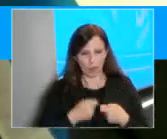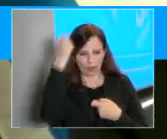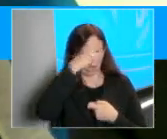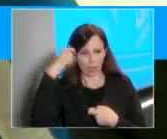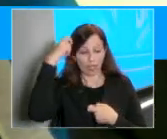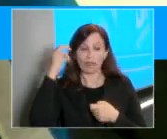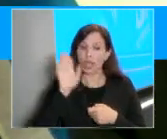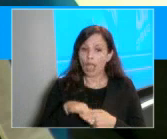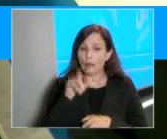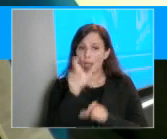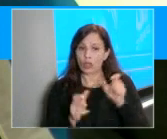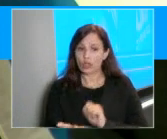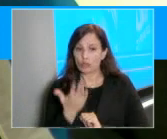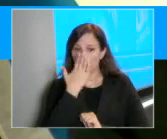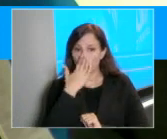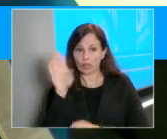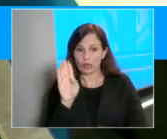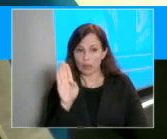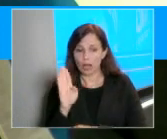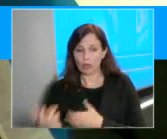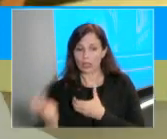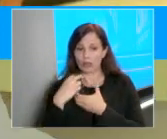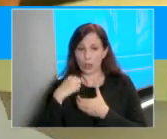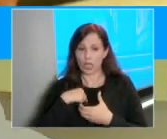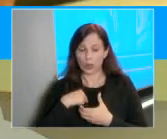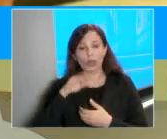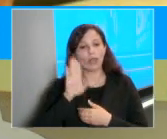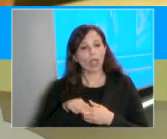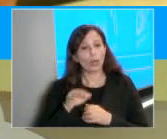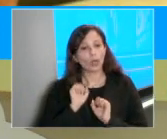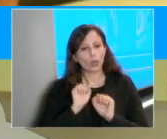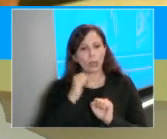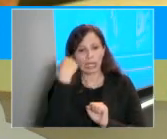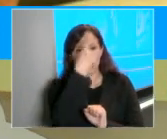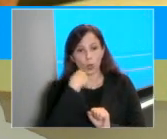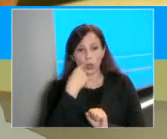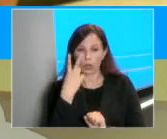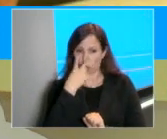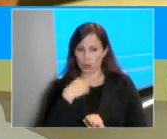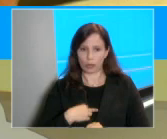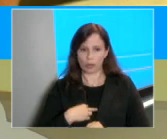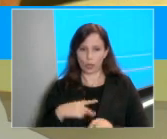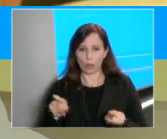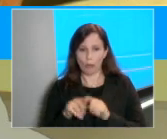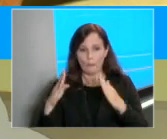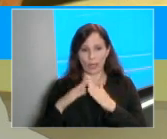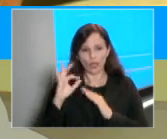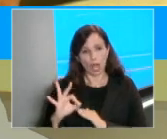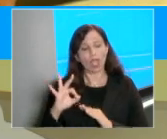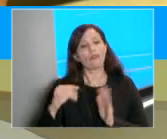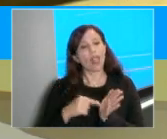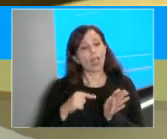מנתניהו, כל מצביע זהות שעליהם דברתי שיראו בנו את הבית שלהם ובצדק, ואנחנו עוברים בגדול את הבחירות